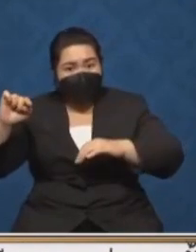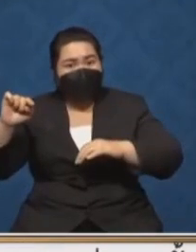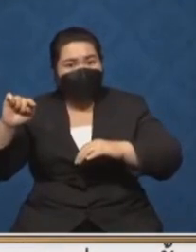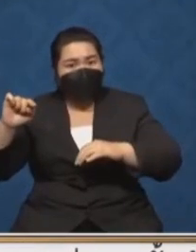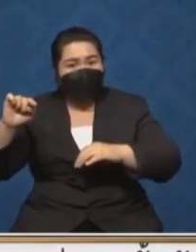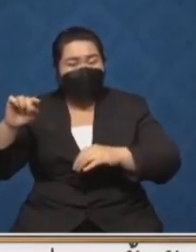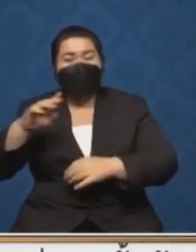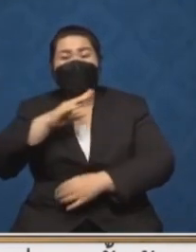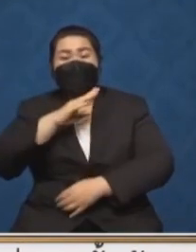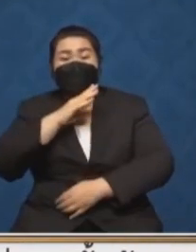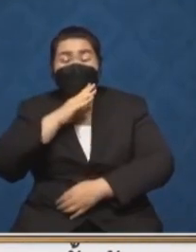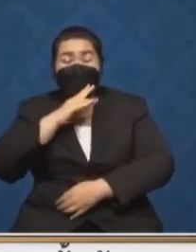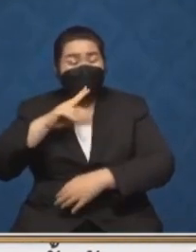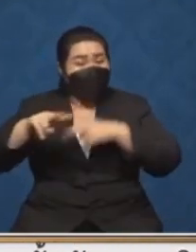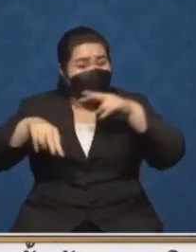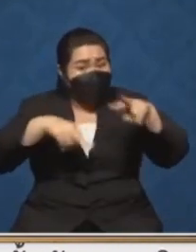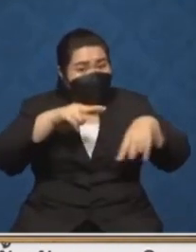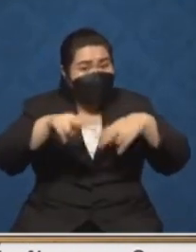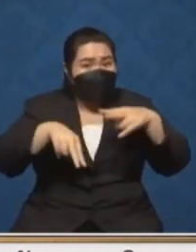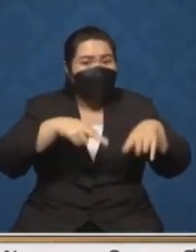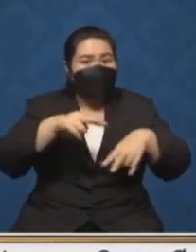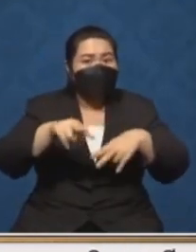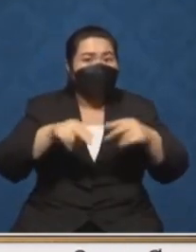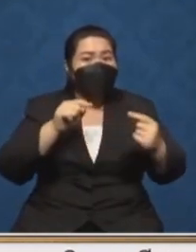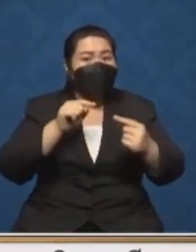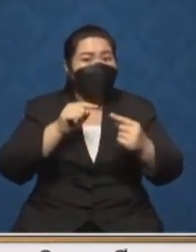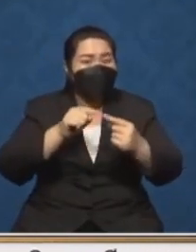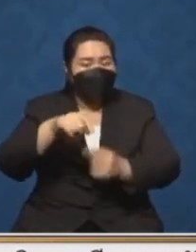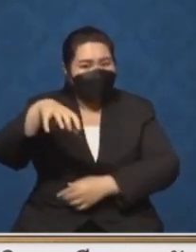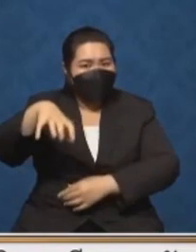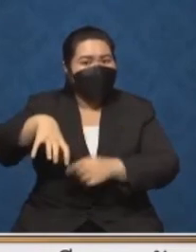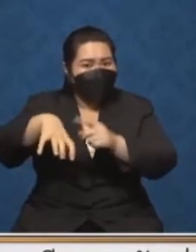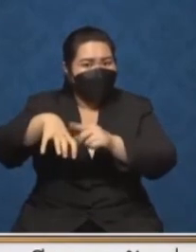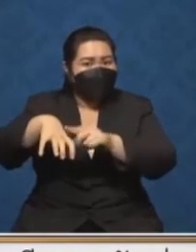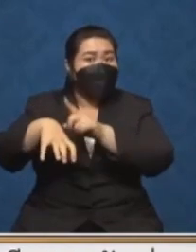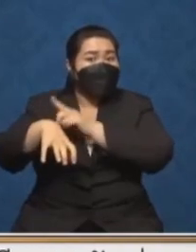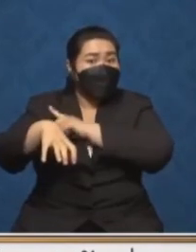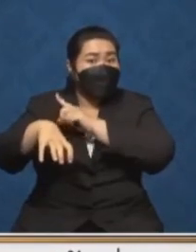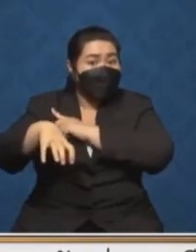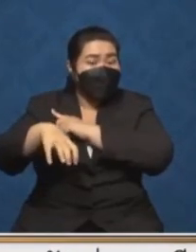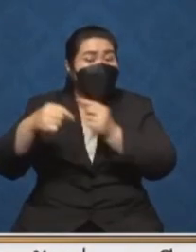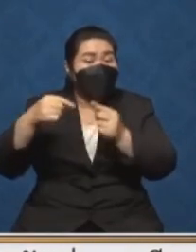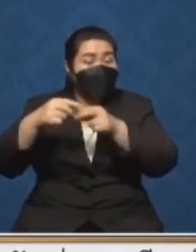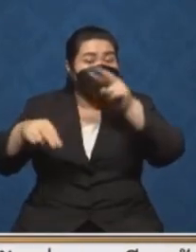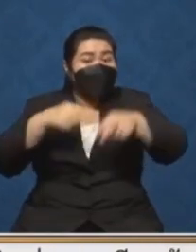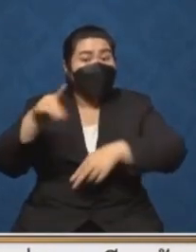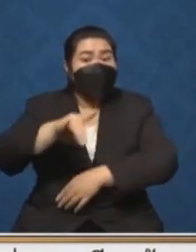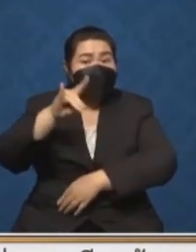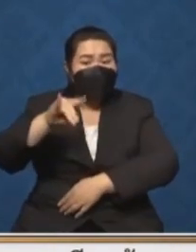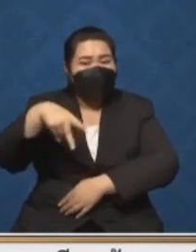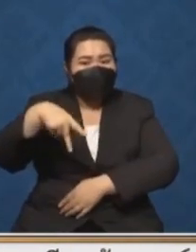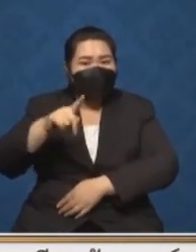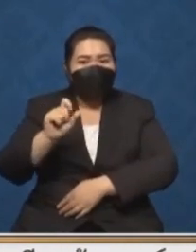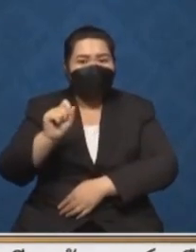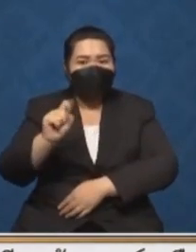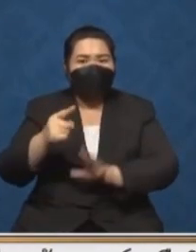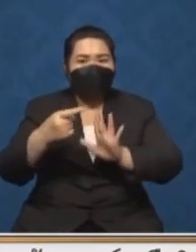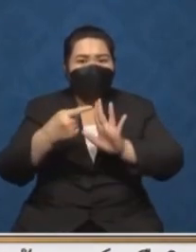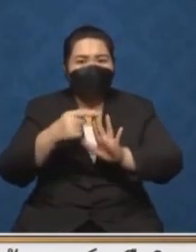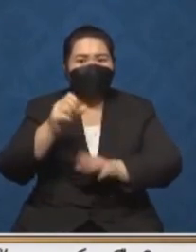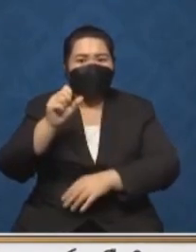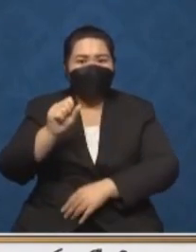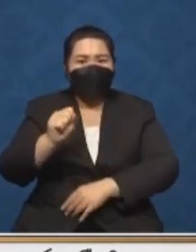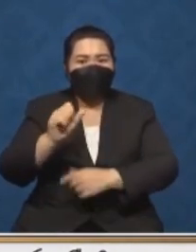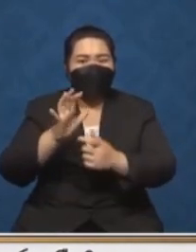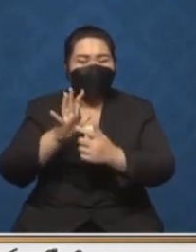าล กำกับดูแลอยู่โดยเฉพาะหน่วยงาน คือกมพุชุดสัตว์ซึ่งวันนี้ยั